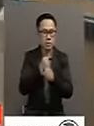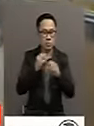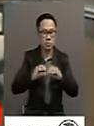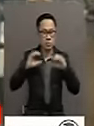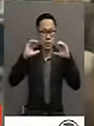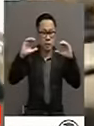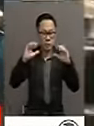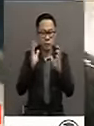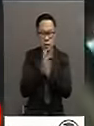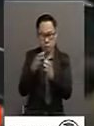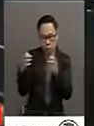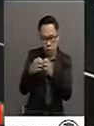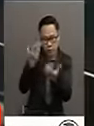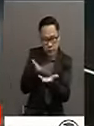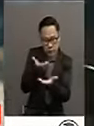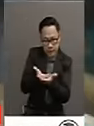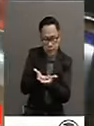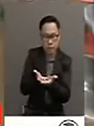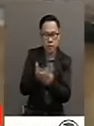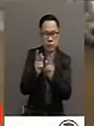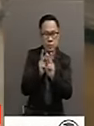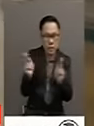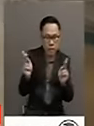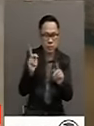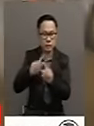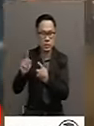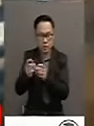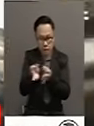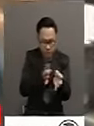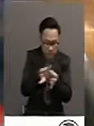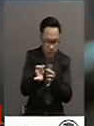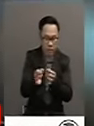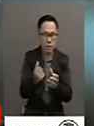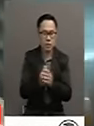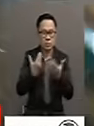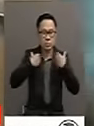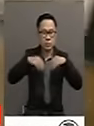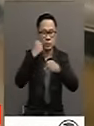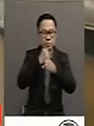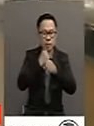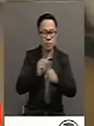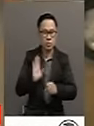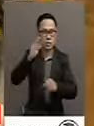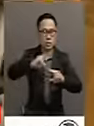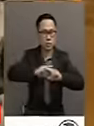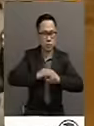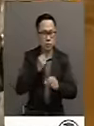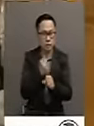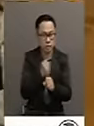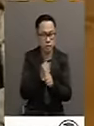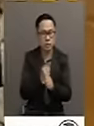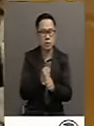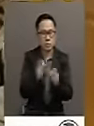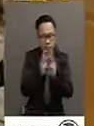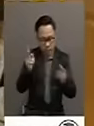การหรือเข้าไปมีส่วนได้ส่วนเสียเป็นกรรมการเป็นที่ปรึกษาหรือพนักงานในธุรกิจเอกชนซึ่งอยู่ภายใต้